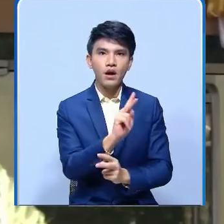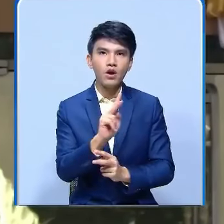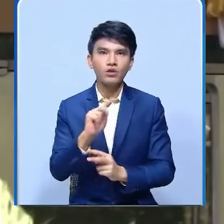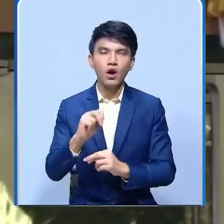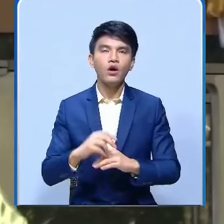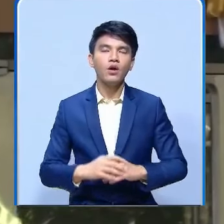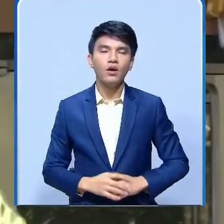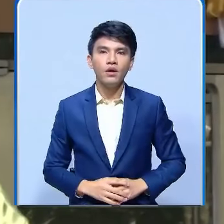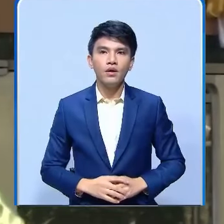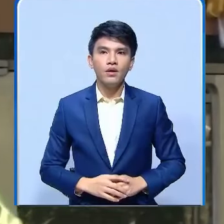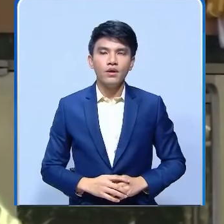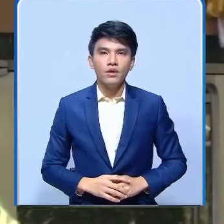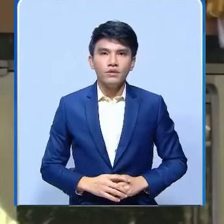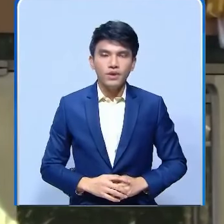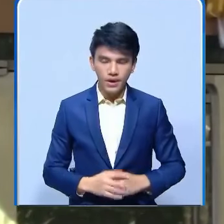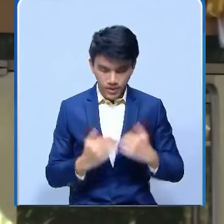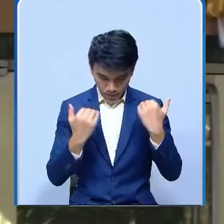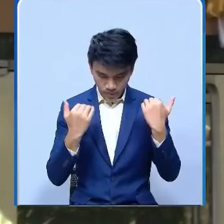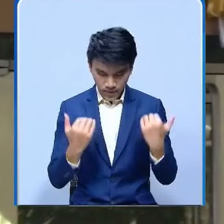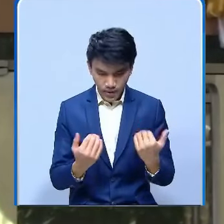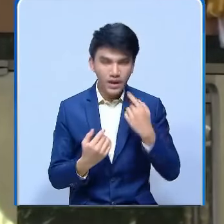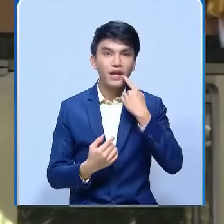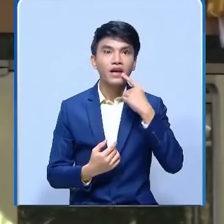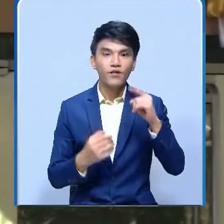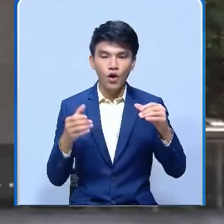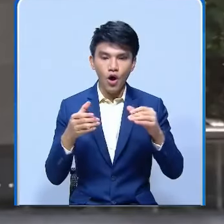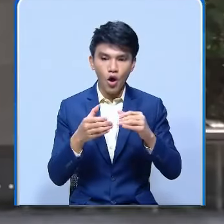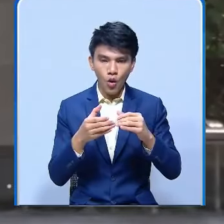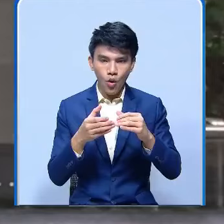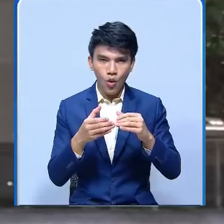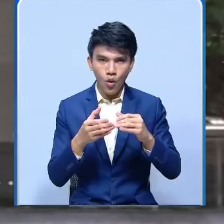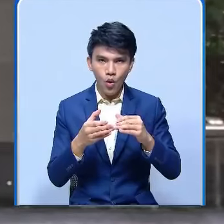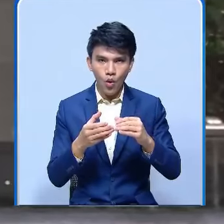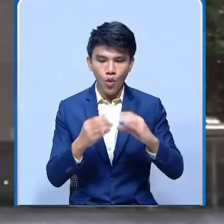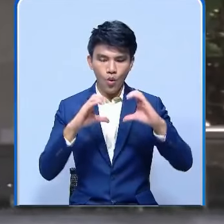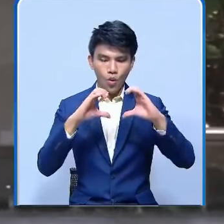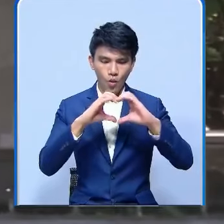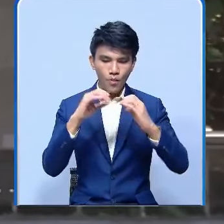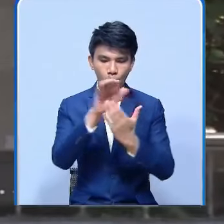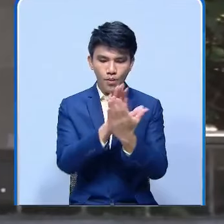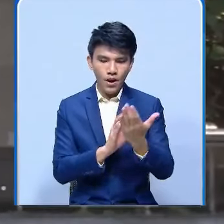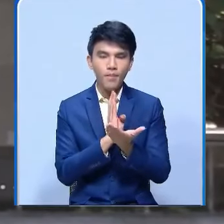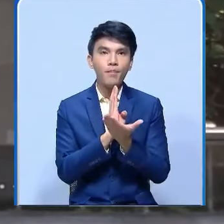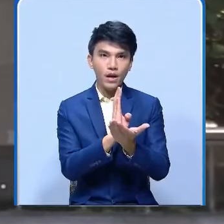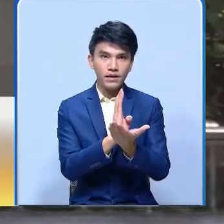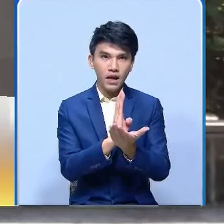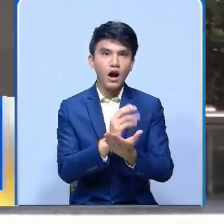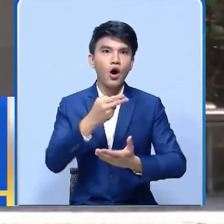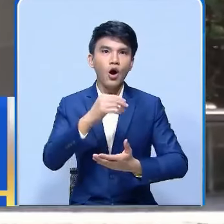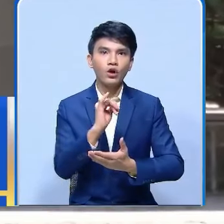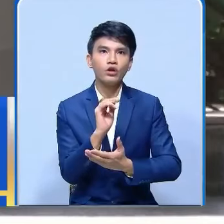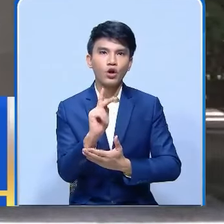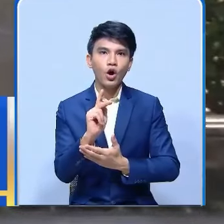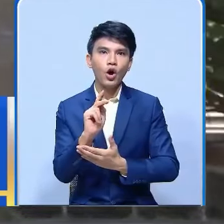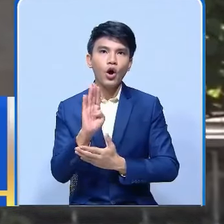วงบุญมีบอกแล้วนะคะว่ากรณีการร้องยุบพรรคภูมิใจไทยรับเงินบริจาคจากห้างหุ้นส่วนจำกัดบุรีเจ